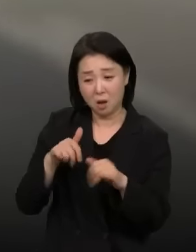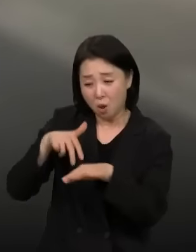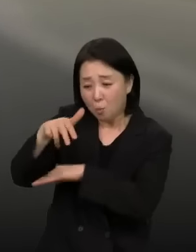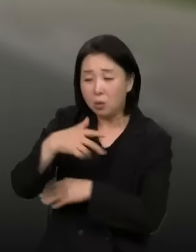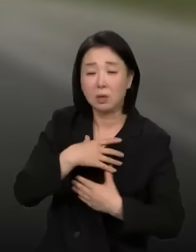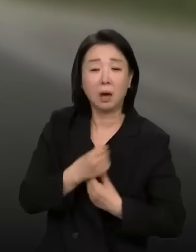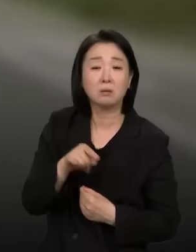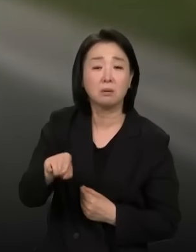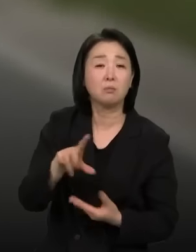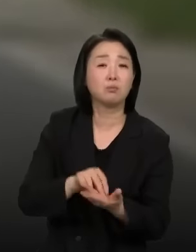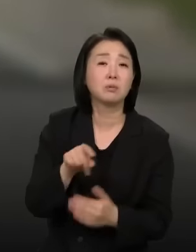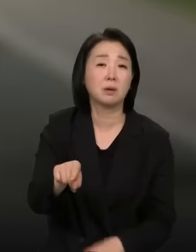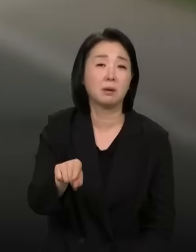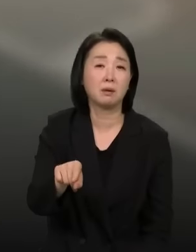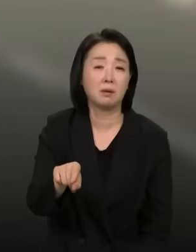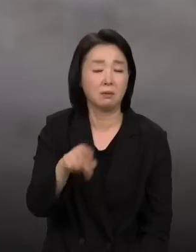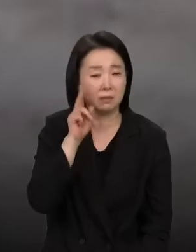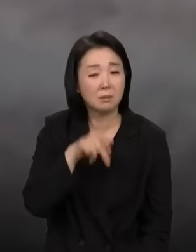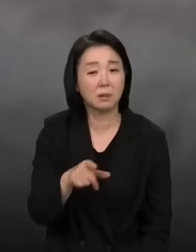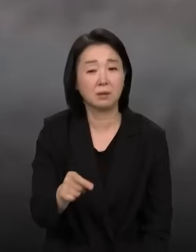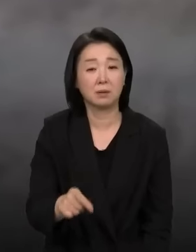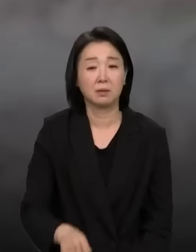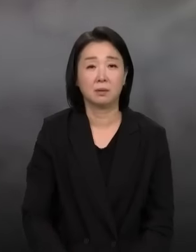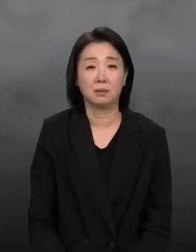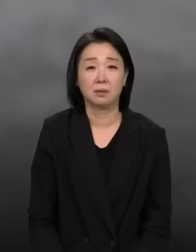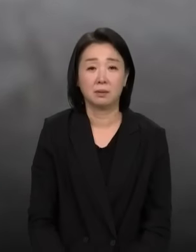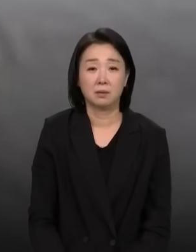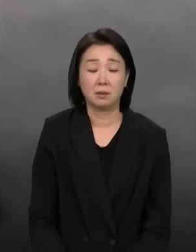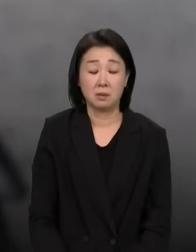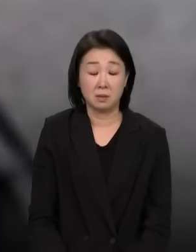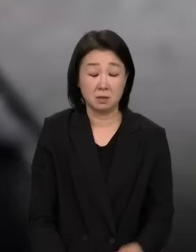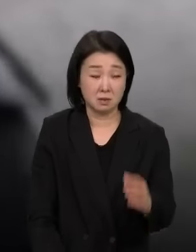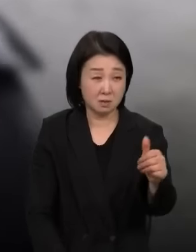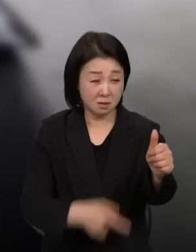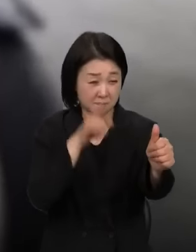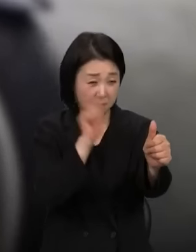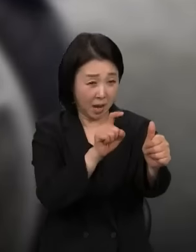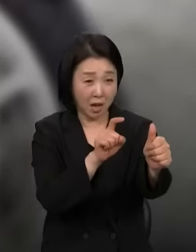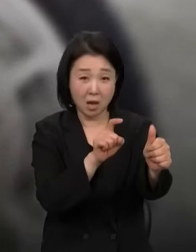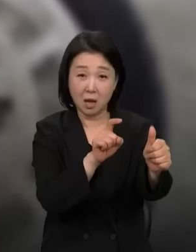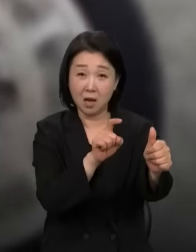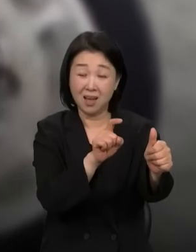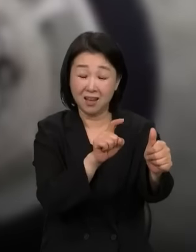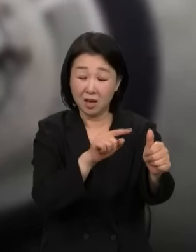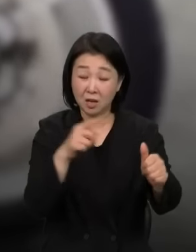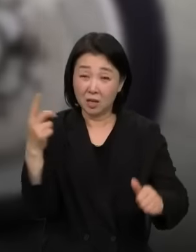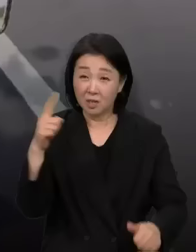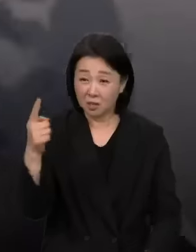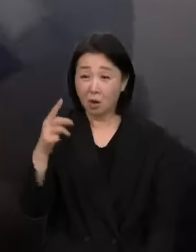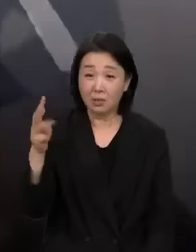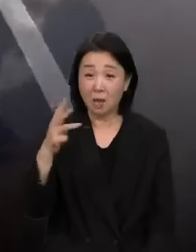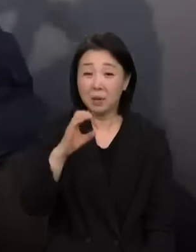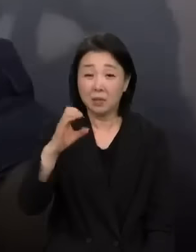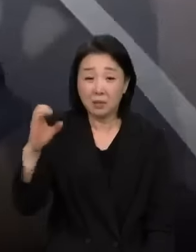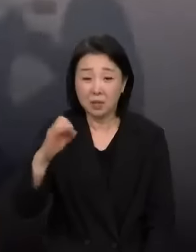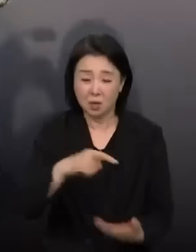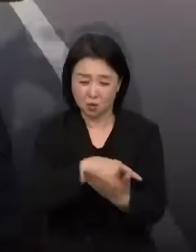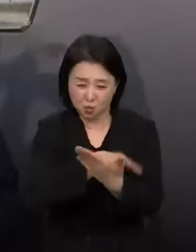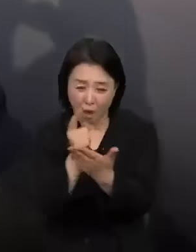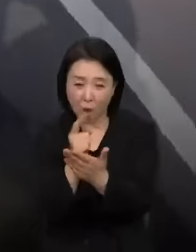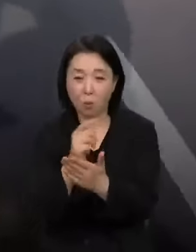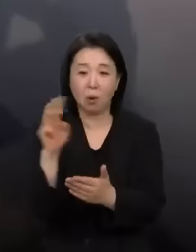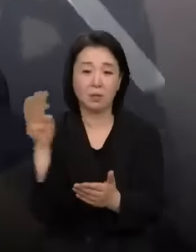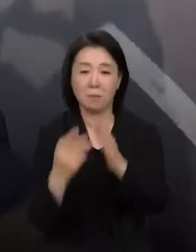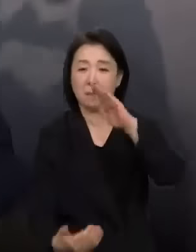안전에도 상당히 치명적이기 때문에. 적발된 오토바이는 배기량 1300cc짜리로 최고